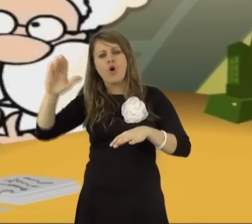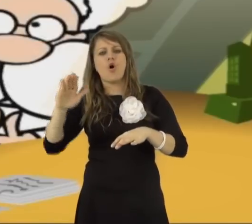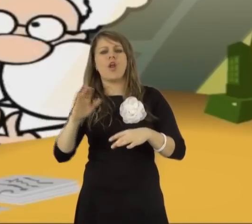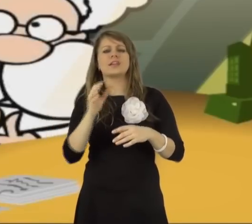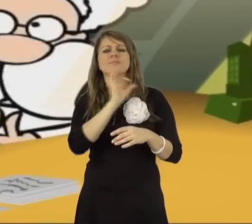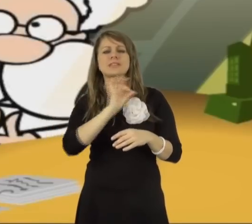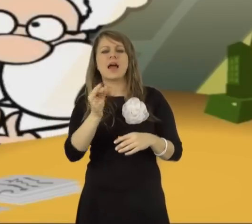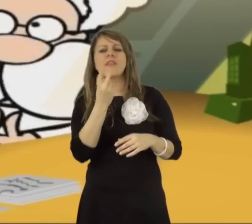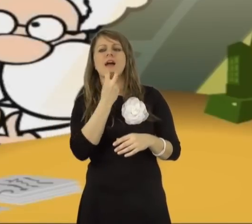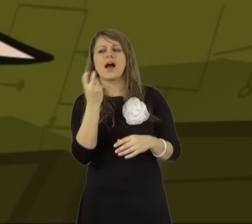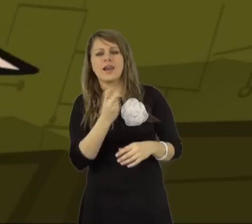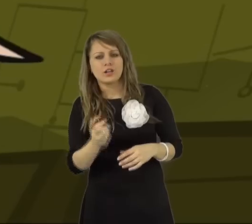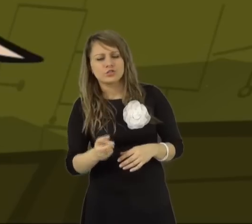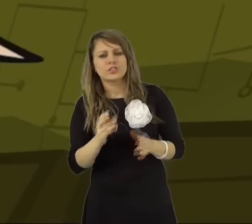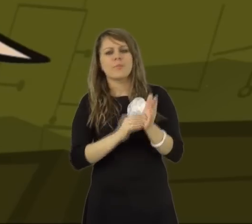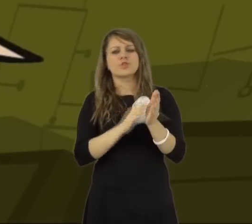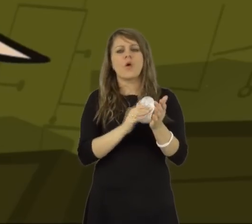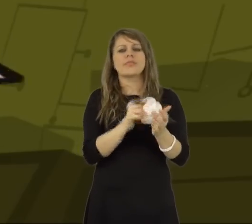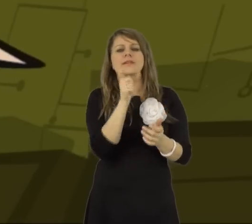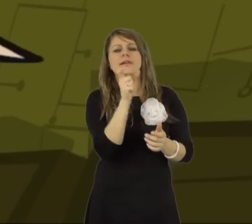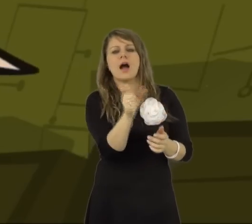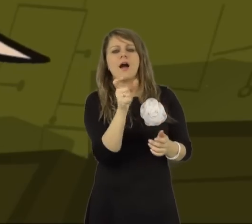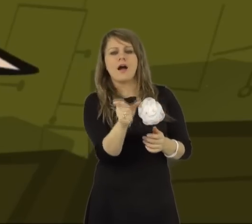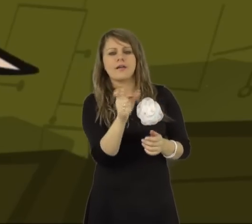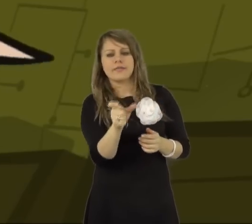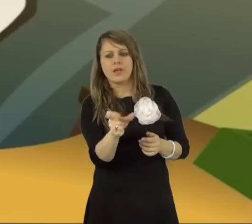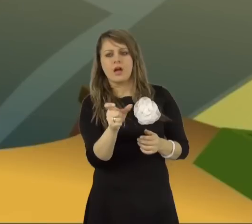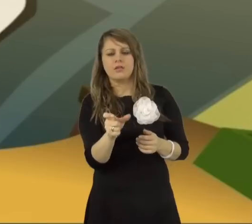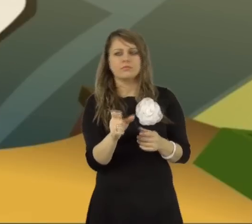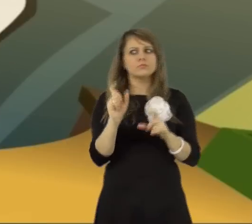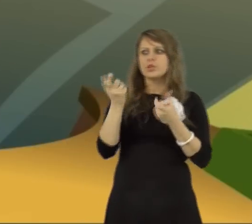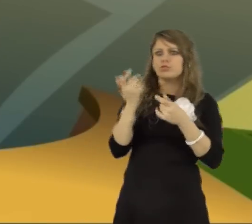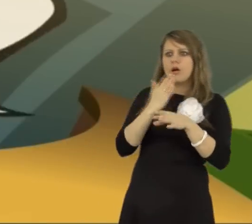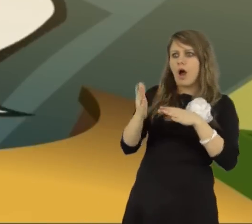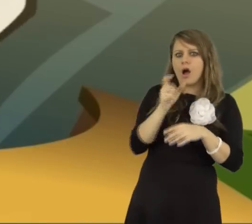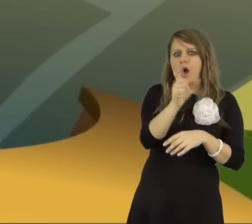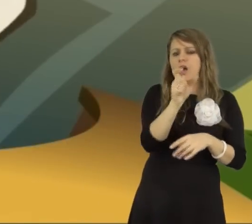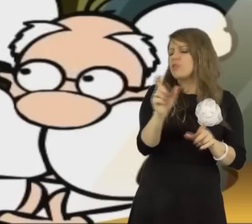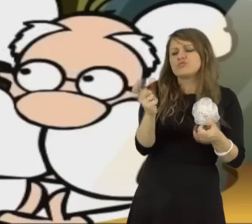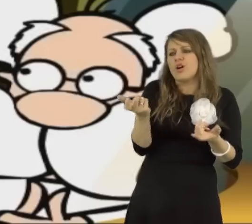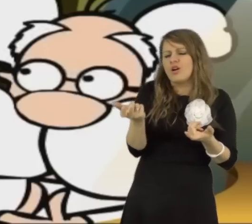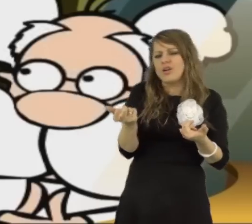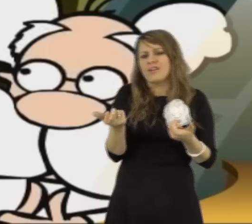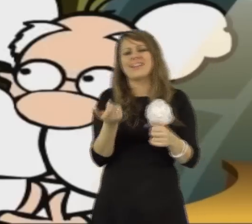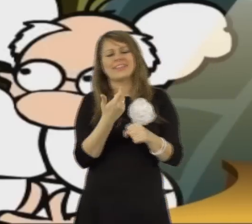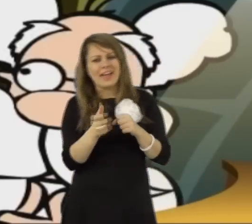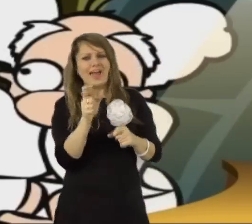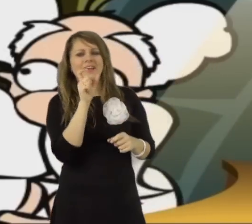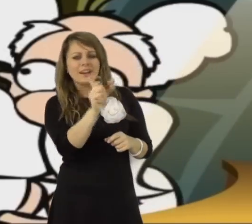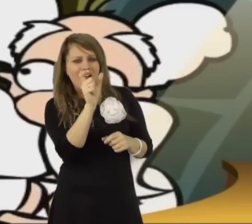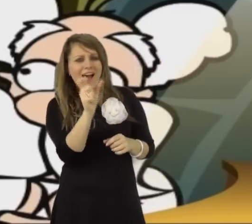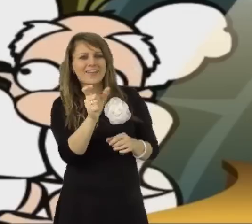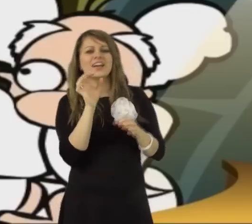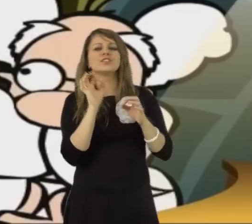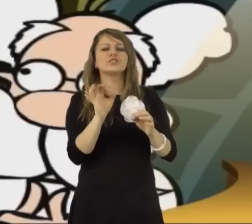używać elektronicznego pieniądza, czyli na przykład różnego rodzaju kart. I co? Grają nimi w coś? No nie przesadzaj.